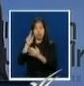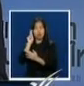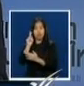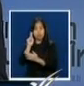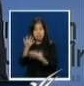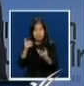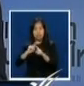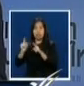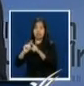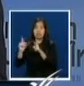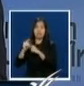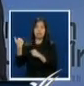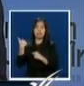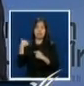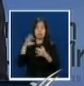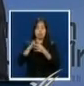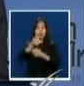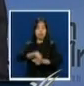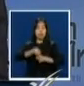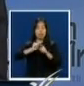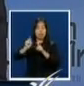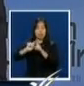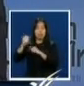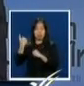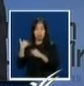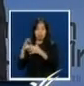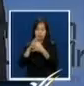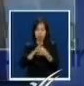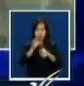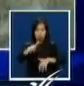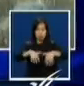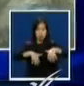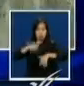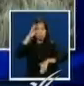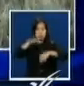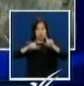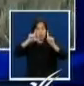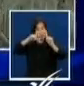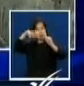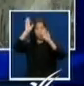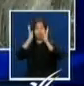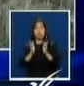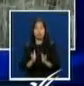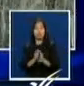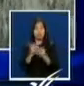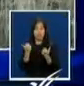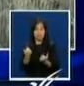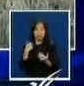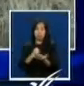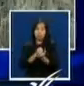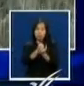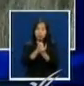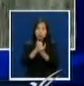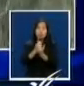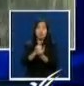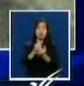มคณะรัฐมนตรีวันอังคารนี้จะแต่งตั้งกรรมการ2ชุดคือกรรมการกำกับการปฏิรูปประเทศไทยและคณะกรรมการส